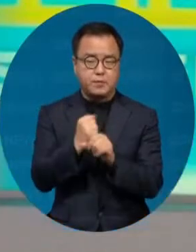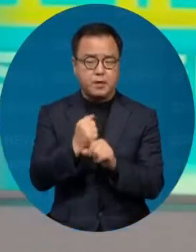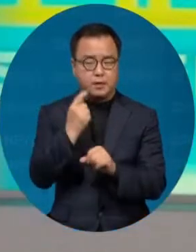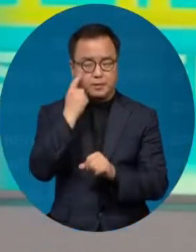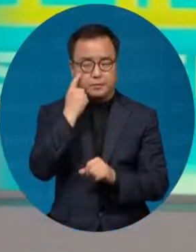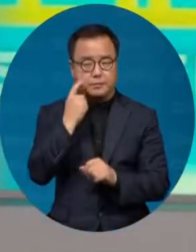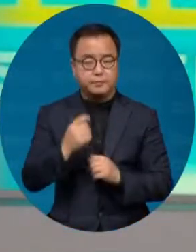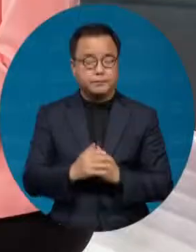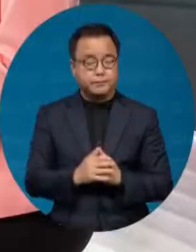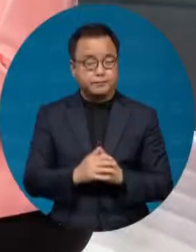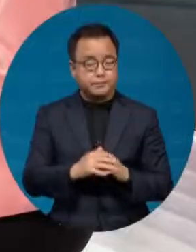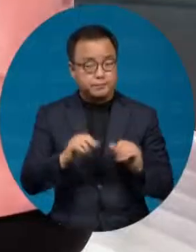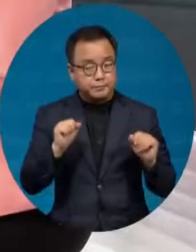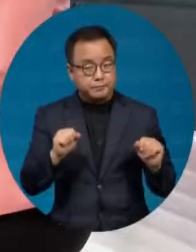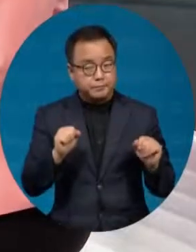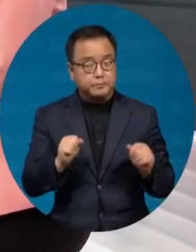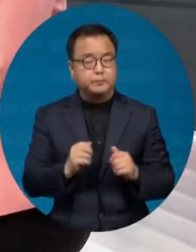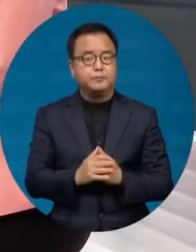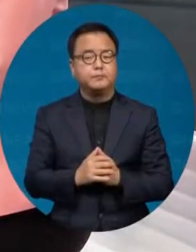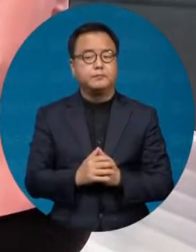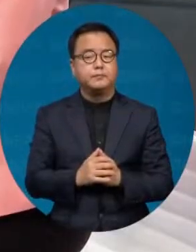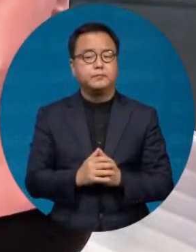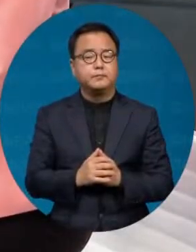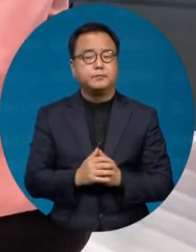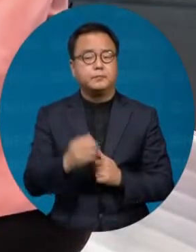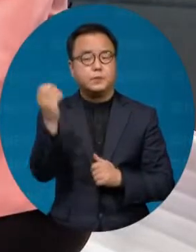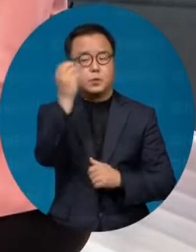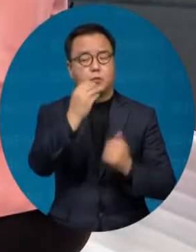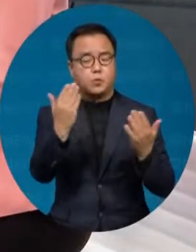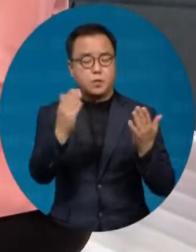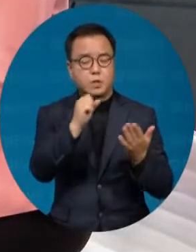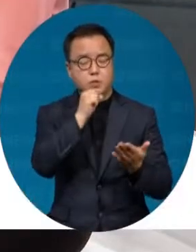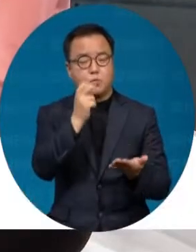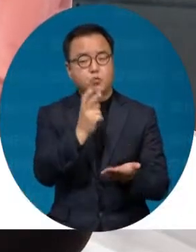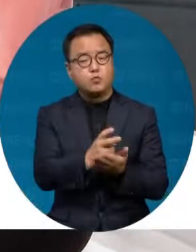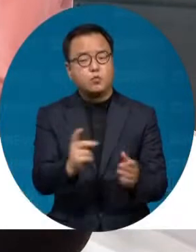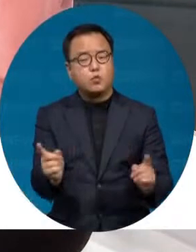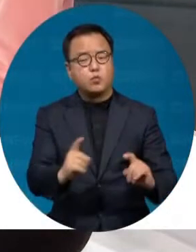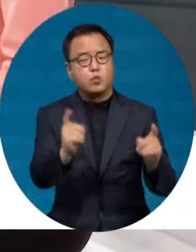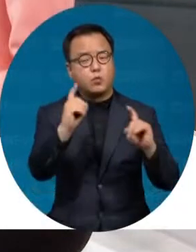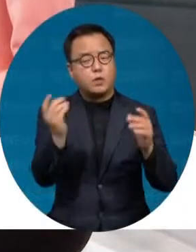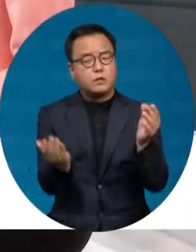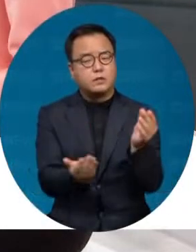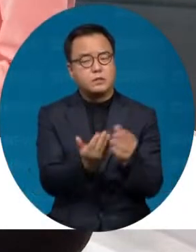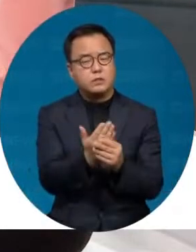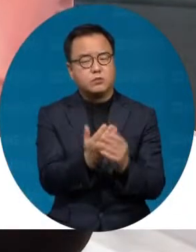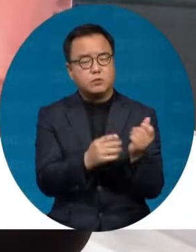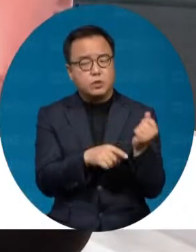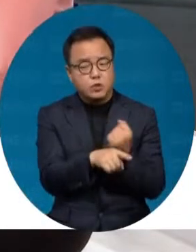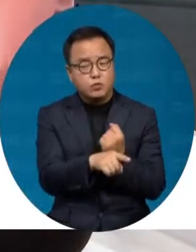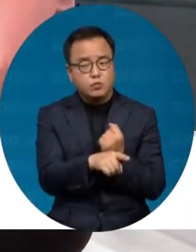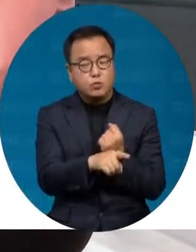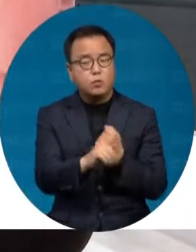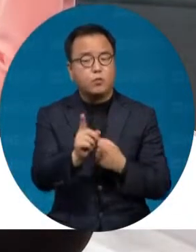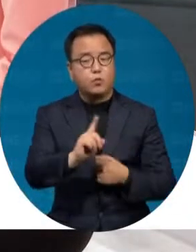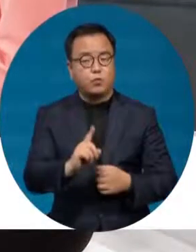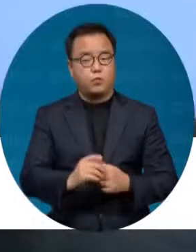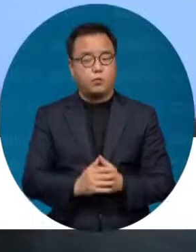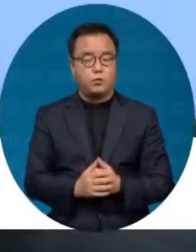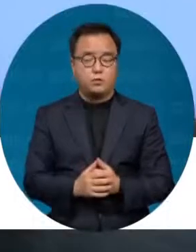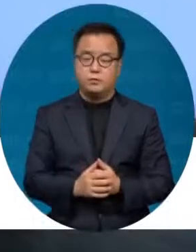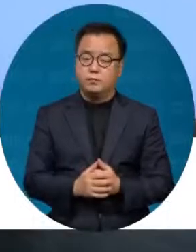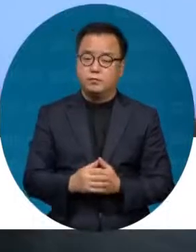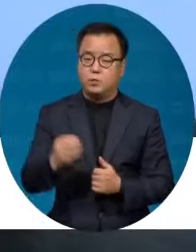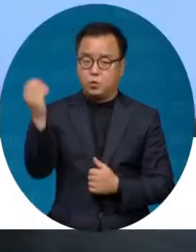최 기자 웃어 오시죠 난생 야베 자 고교 학점 제 논란 일단 왜 생기는 거고 그 장점이 뭐죠 네 우선 이제